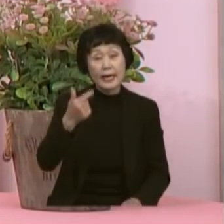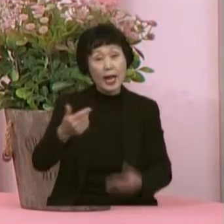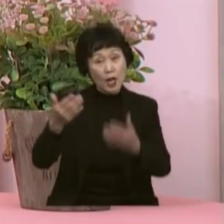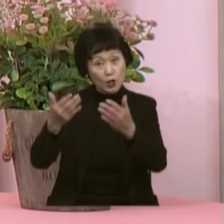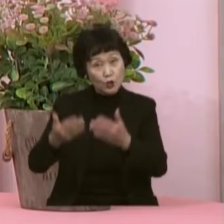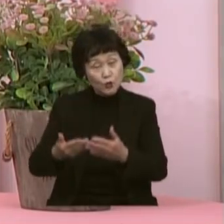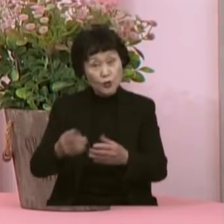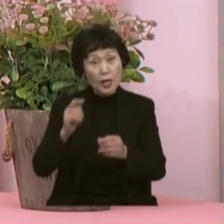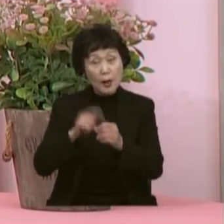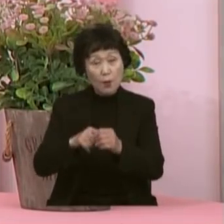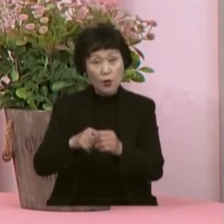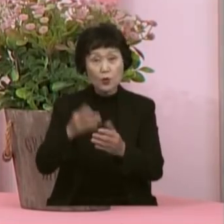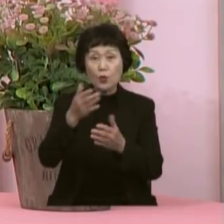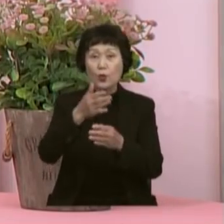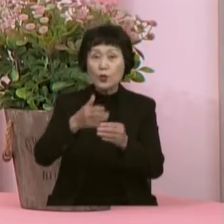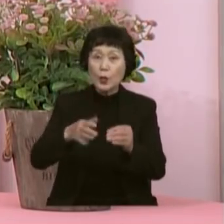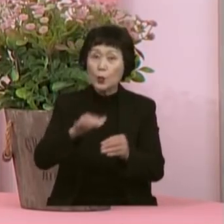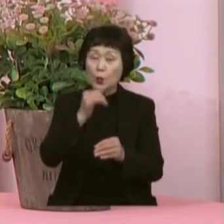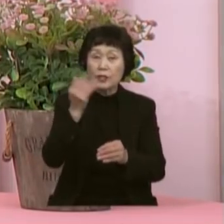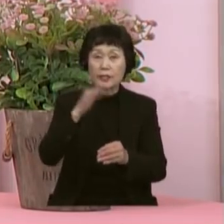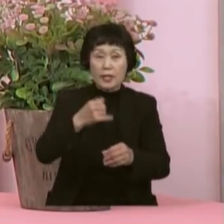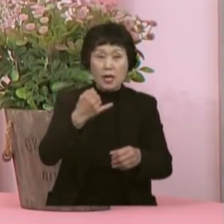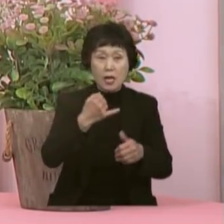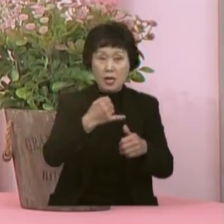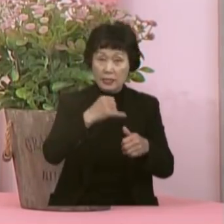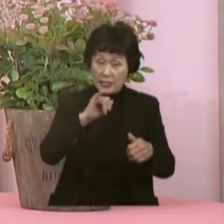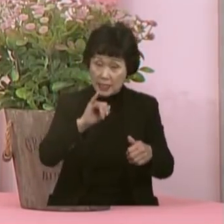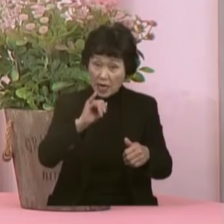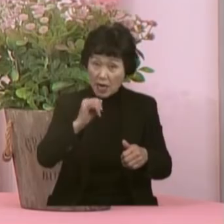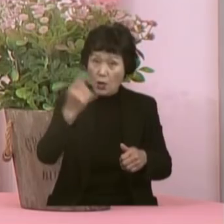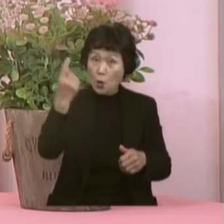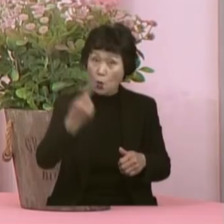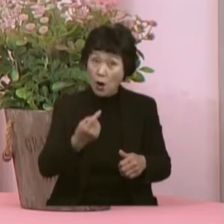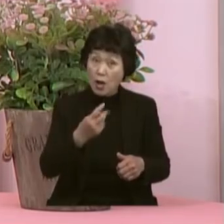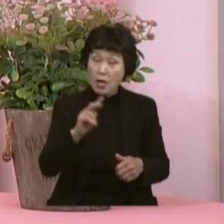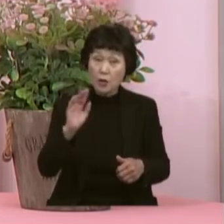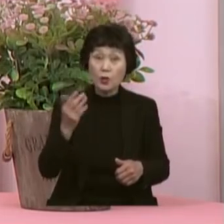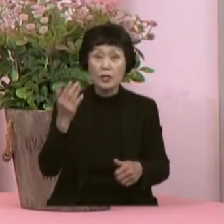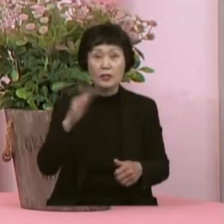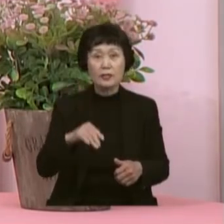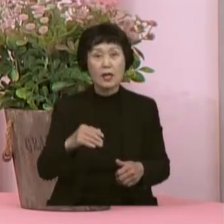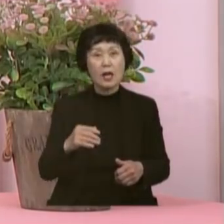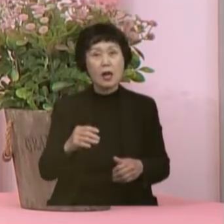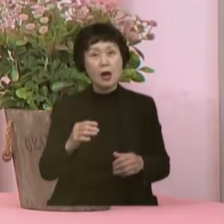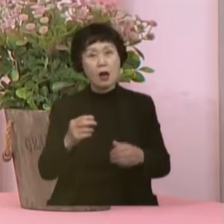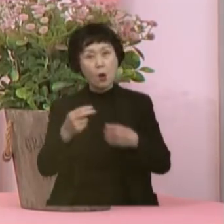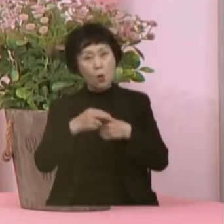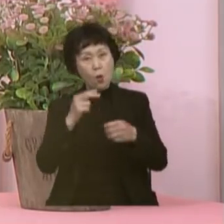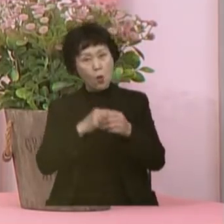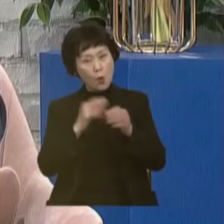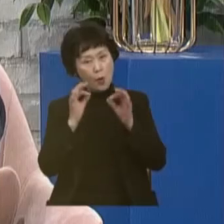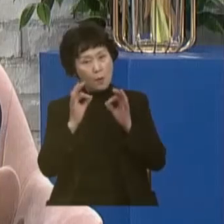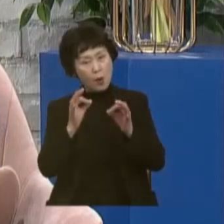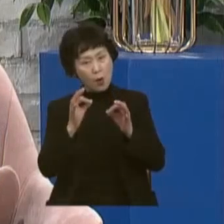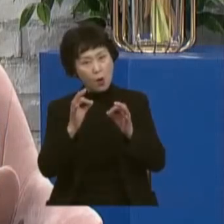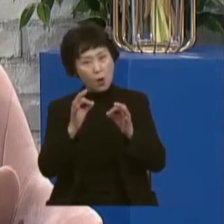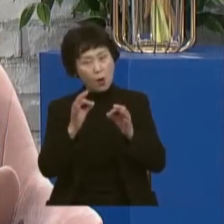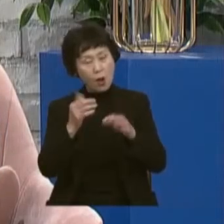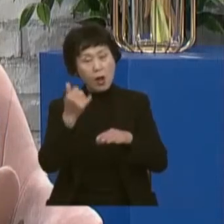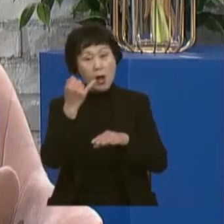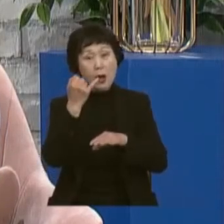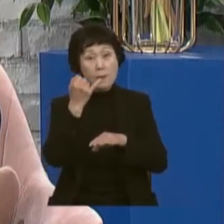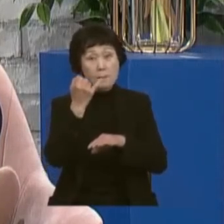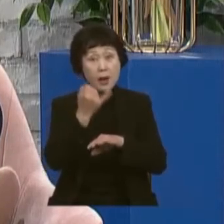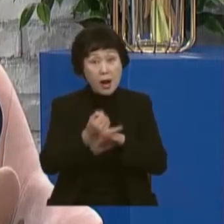그 이장로님이 이렇게 쭉 보시더니 와 우리 딸이 와 간이 겁나 크고 좋았다는 거예요. 막내 딸이?